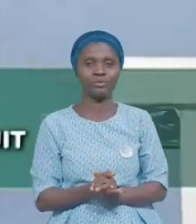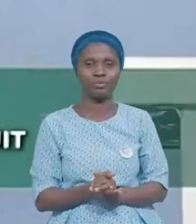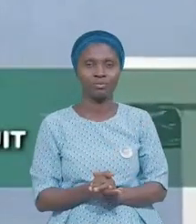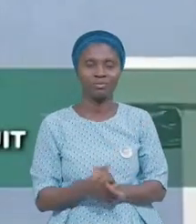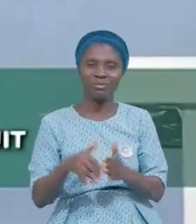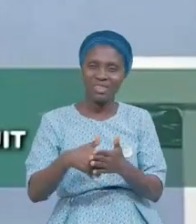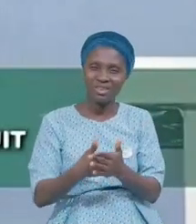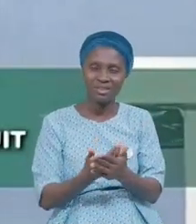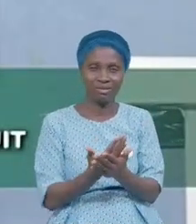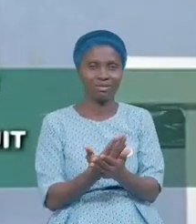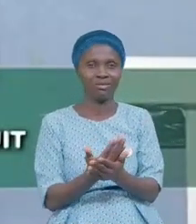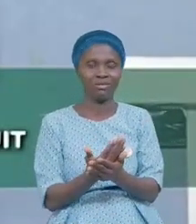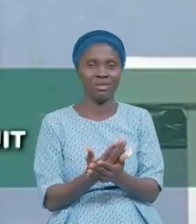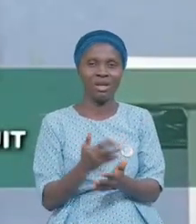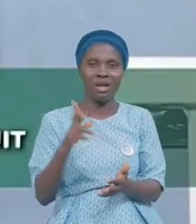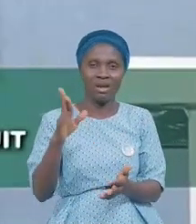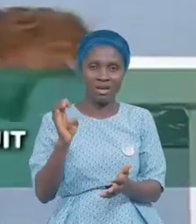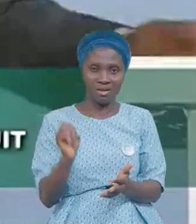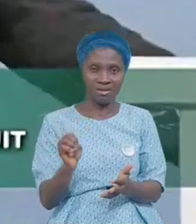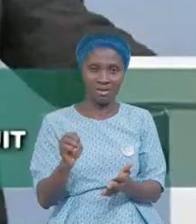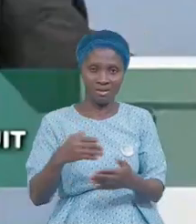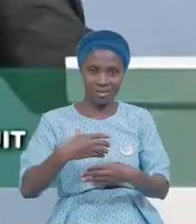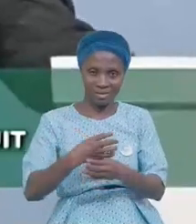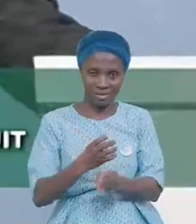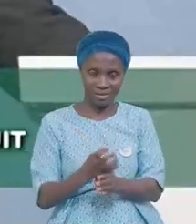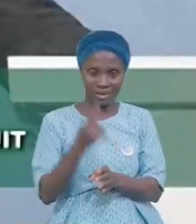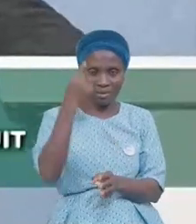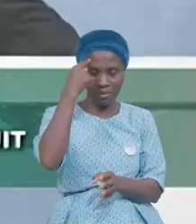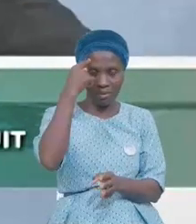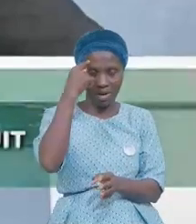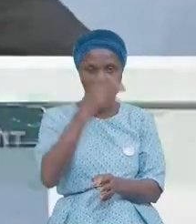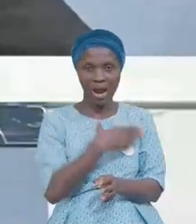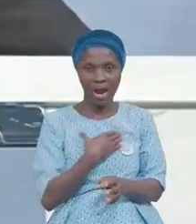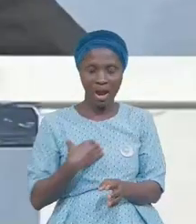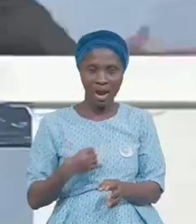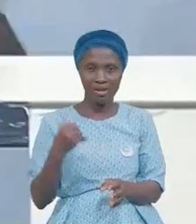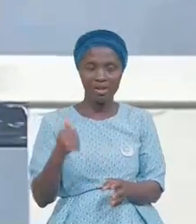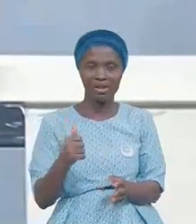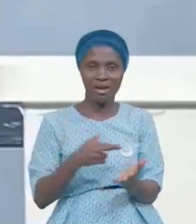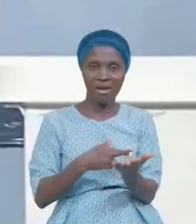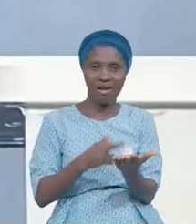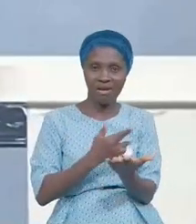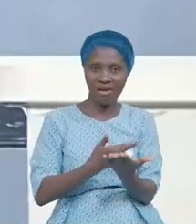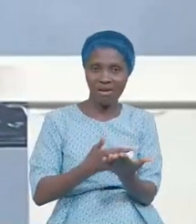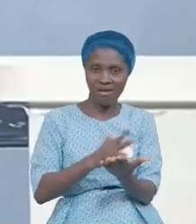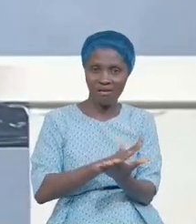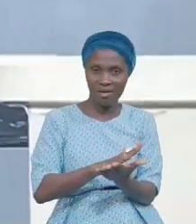rafraîchie. Une pensée recréée, reconstruite. Une pensée